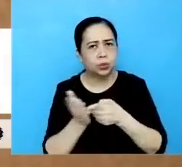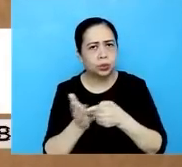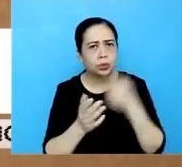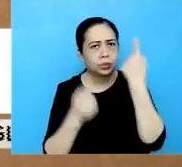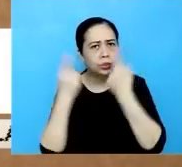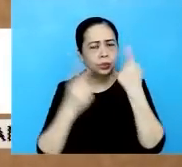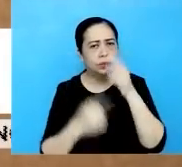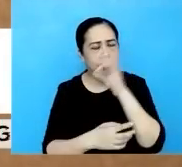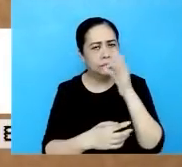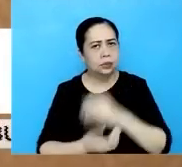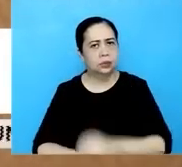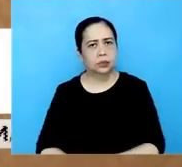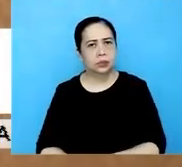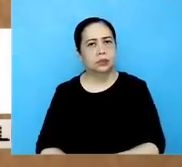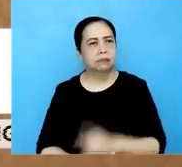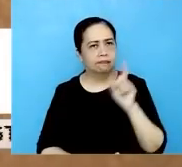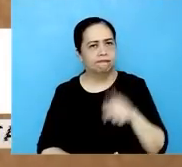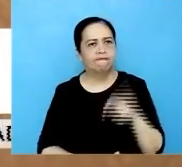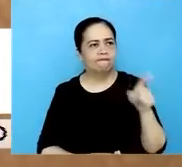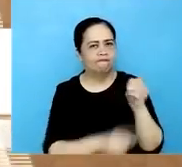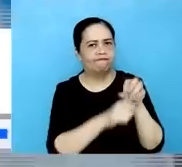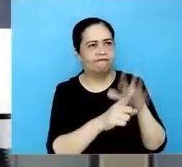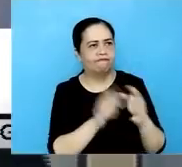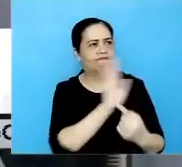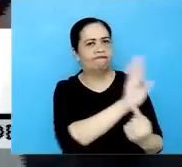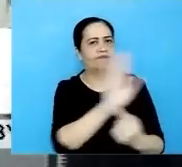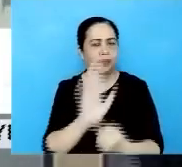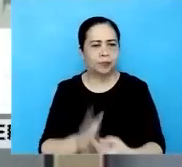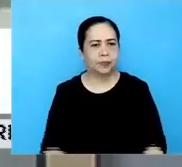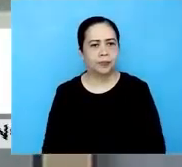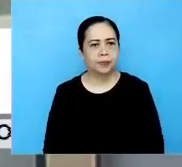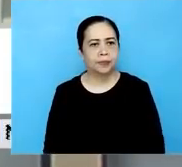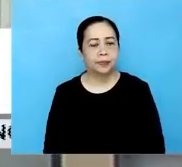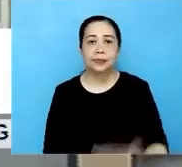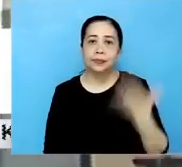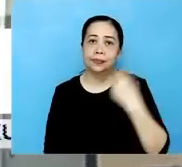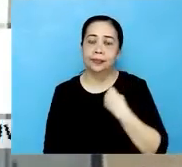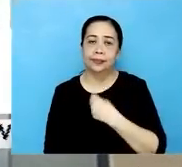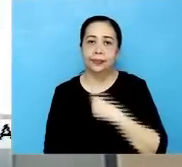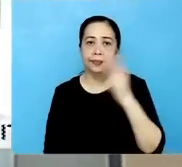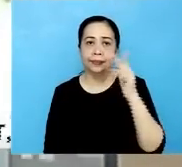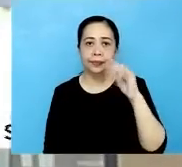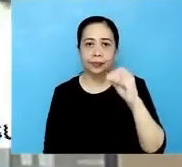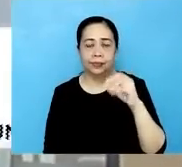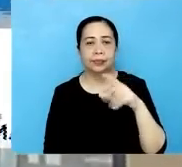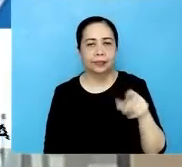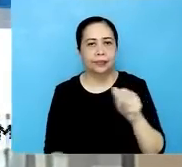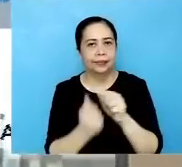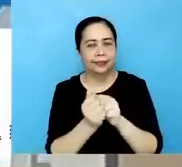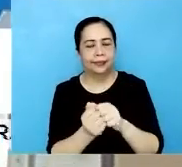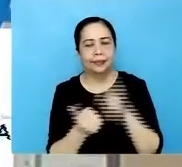fellow Filipinos is fully exposed in daylight. Si dating Senador Kiko Pangilinan naman na kasama rin ni De Lima